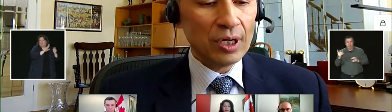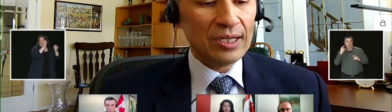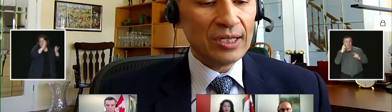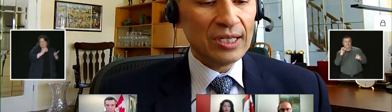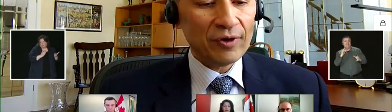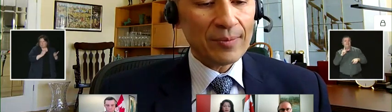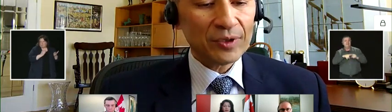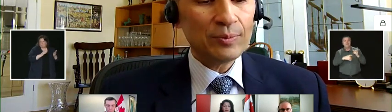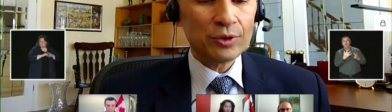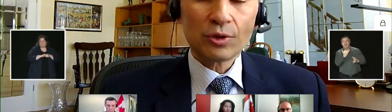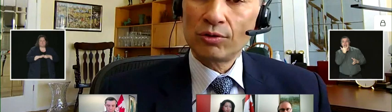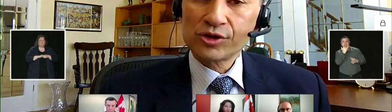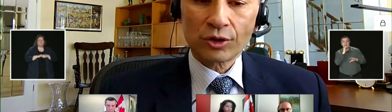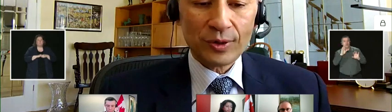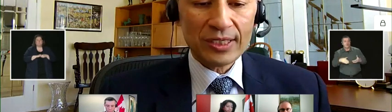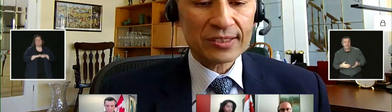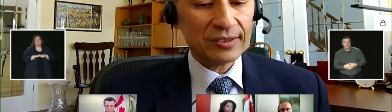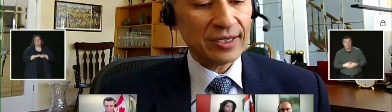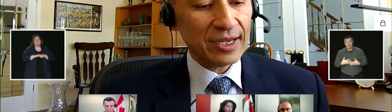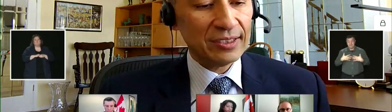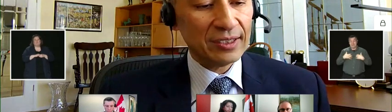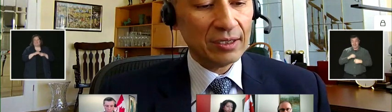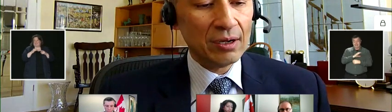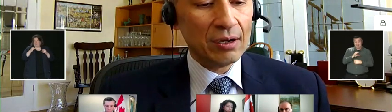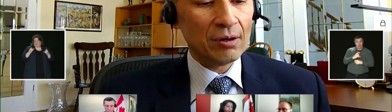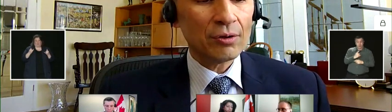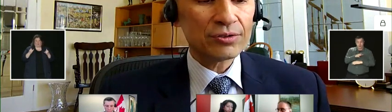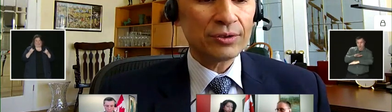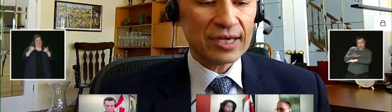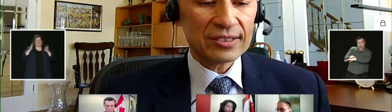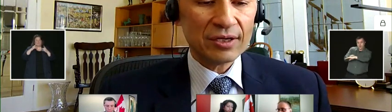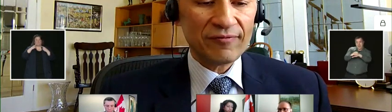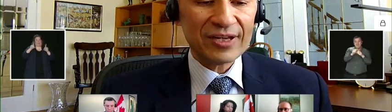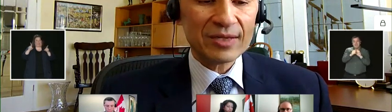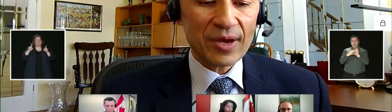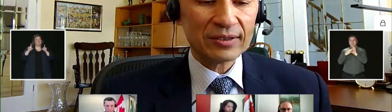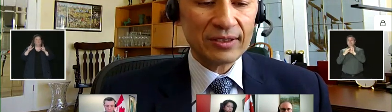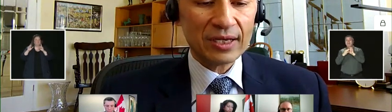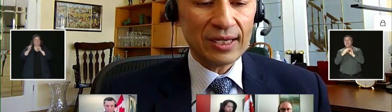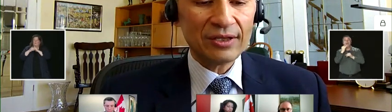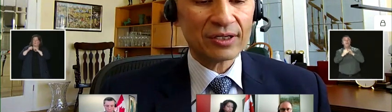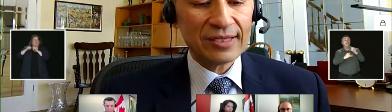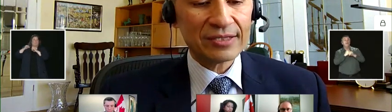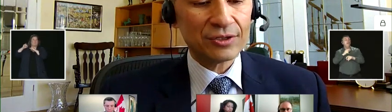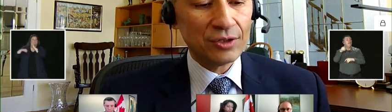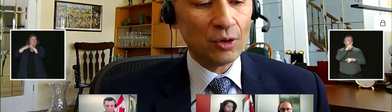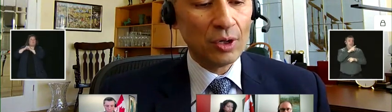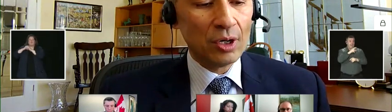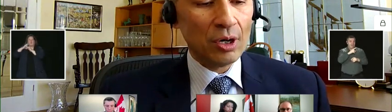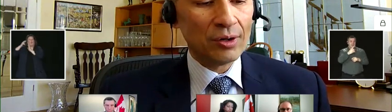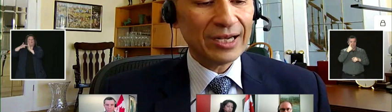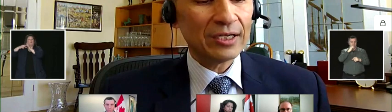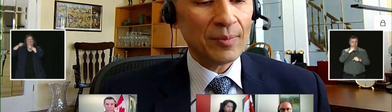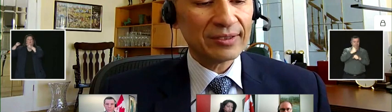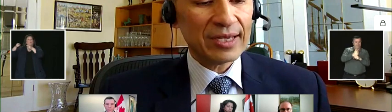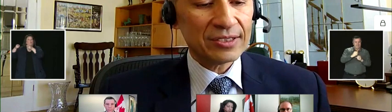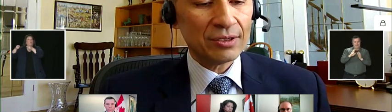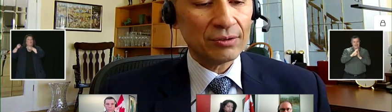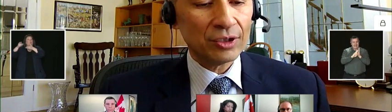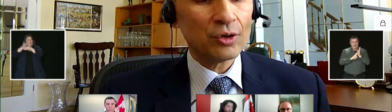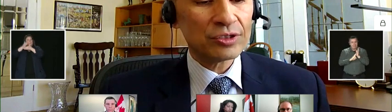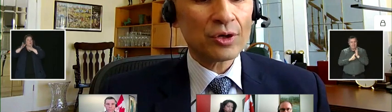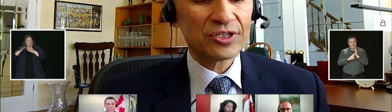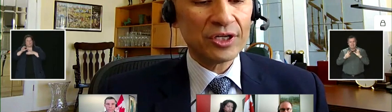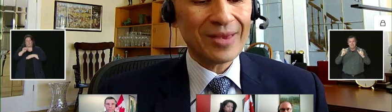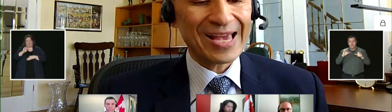nous l'avons appris plus tôt aujourd'hui, Santé Canada, en consultation avec ses partenaires internationaux en